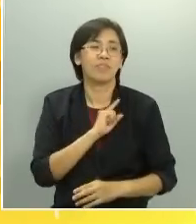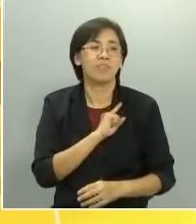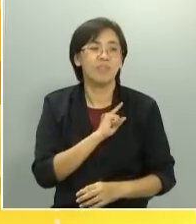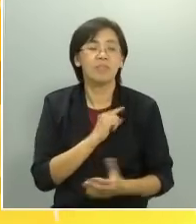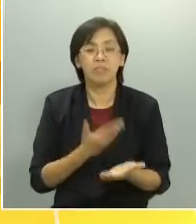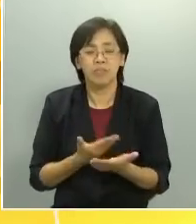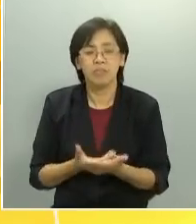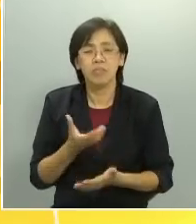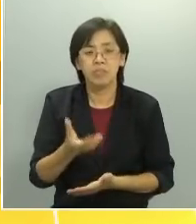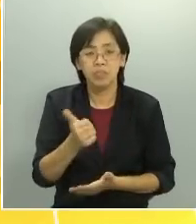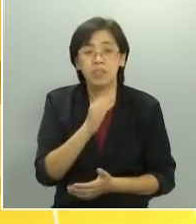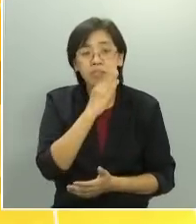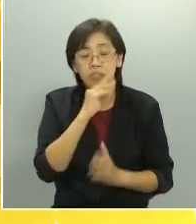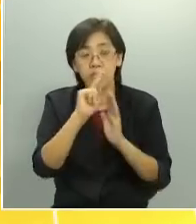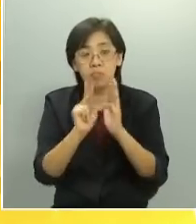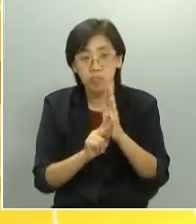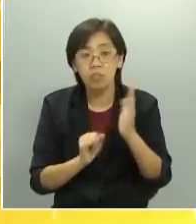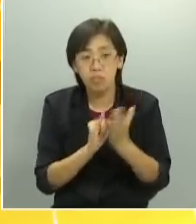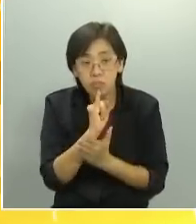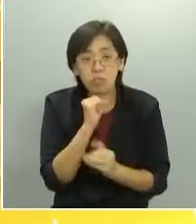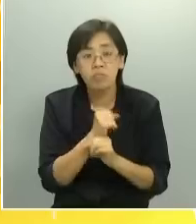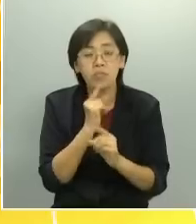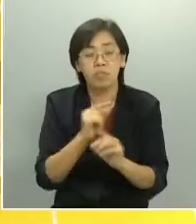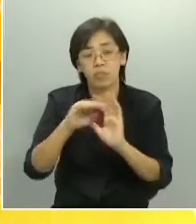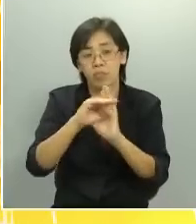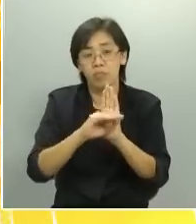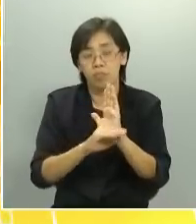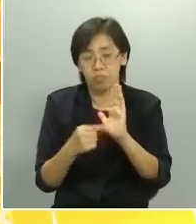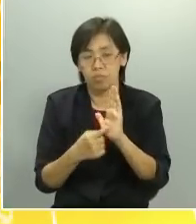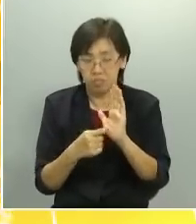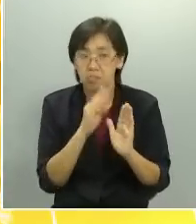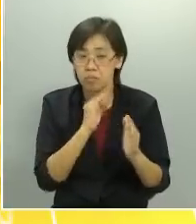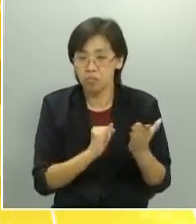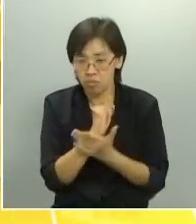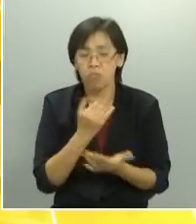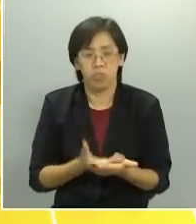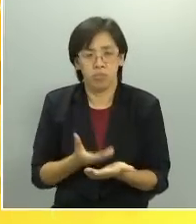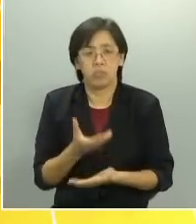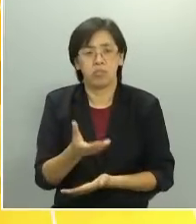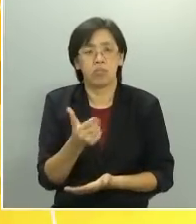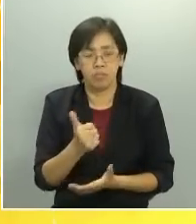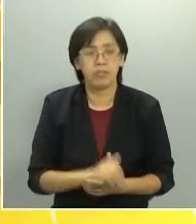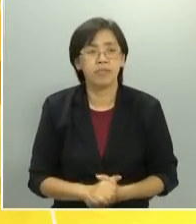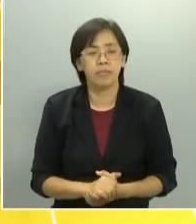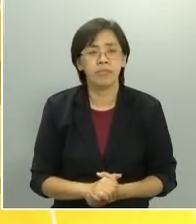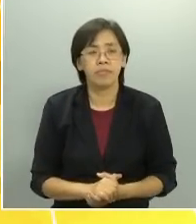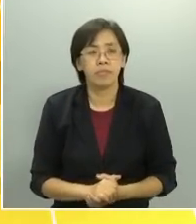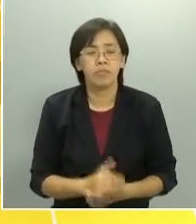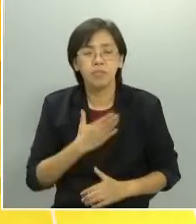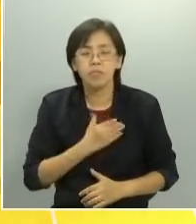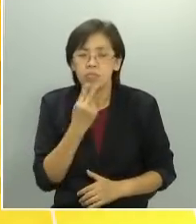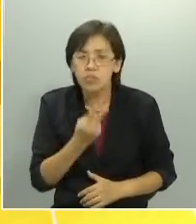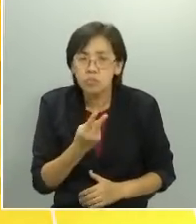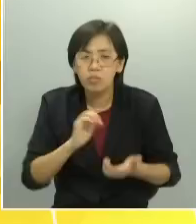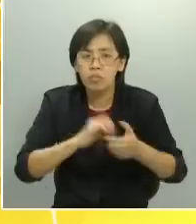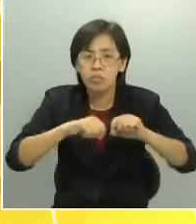แล้วถ้ามันถูกต้องตามกฎหมายตามขั้นตอนที่ผ่านมาเนี่ยว่าสิ่งแรกที่กทมทำตอนนี้คือต้องดูว่าที่มา